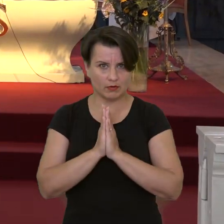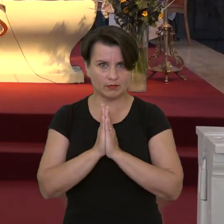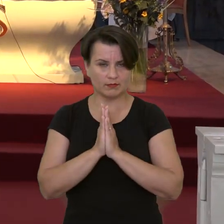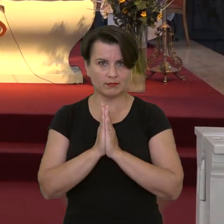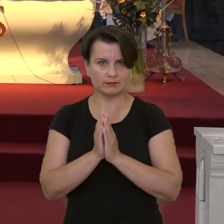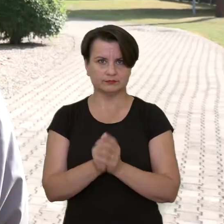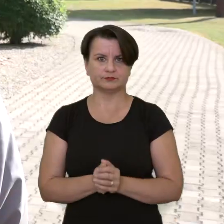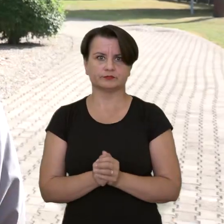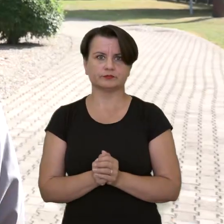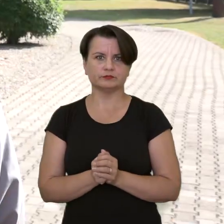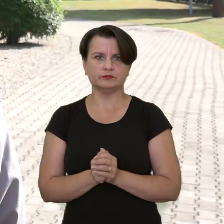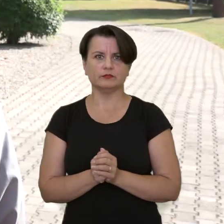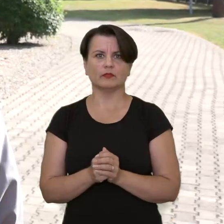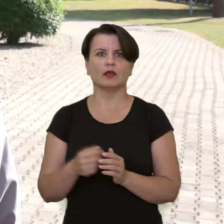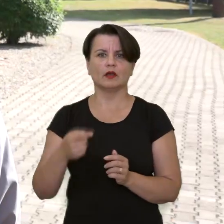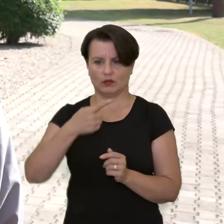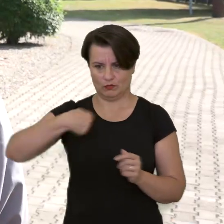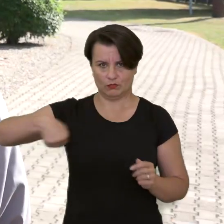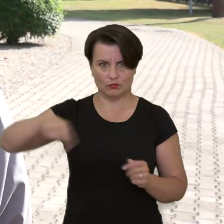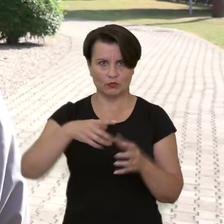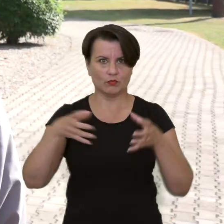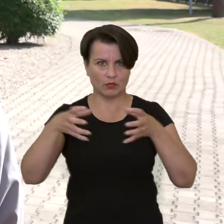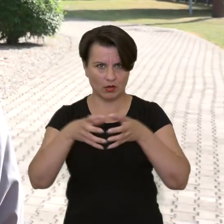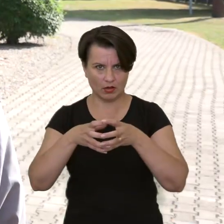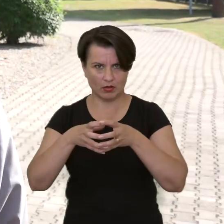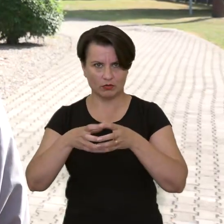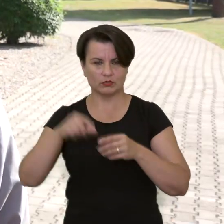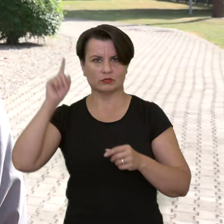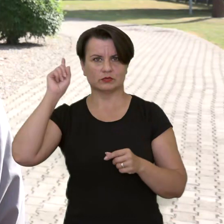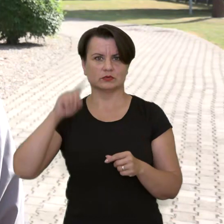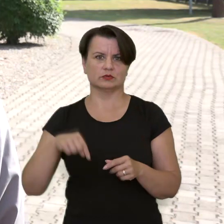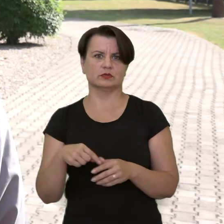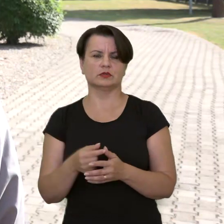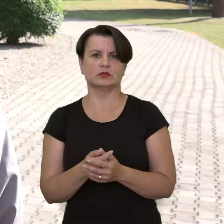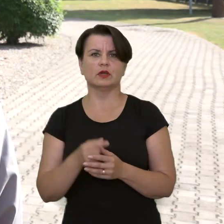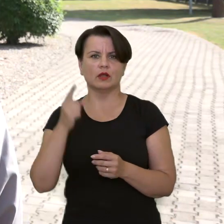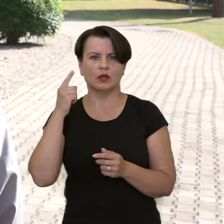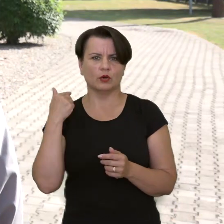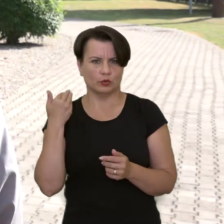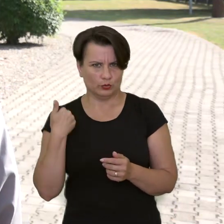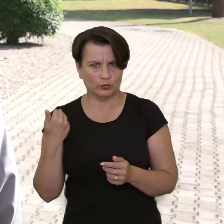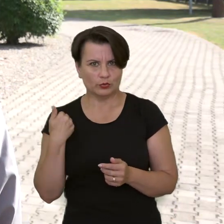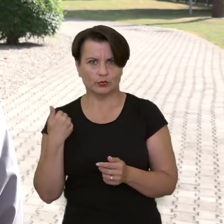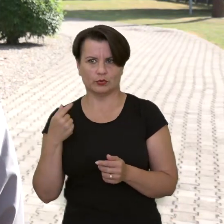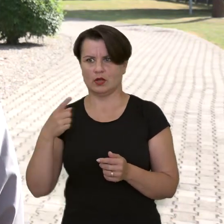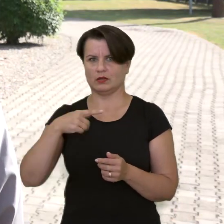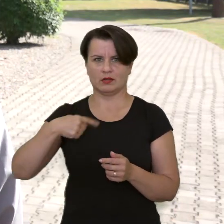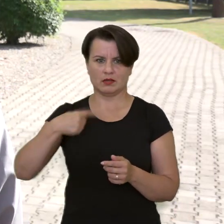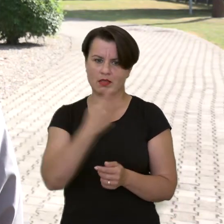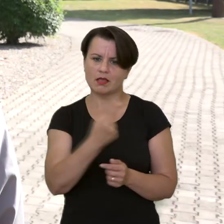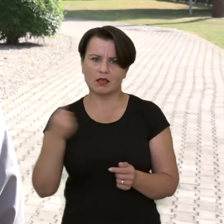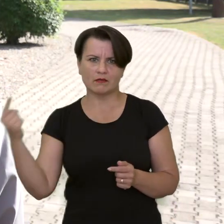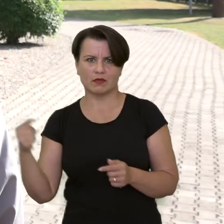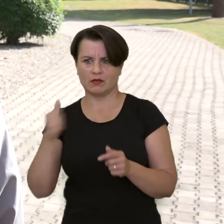tai visų pirmiausiai visai mums bendruomeniai tikinčių norėjasi, kad iš tikrųjų mes